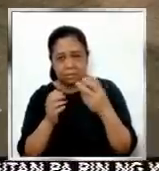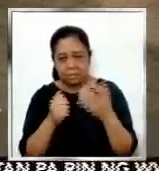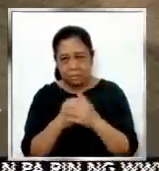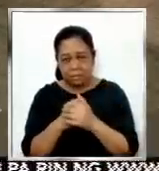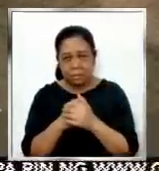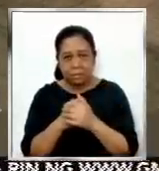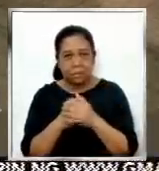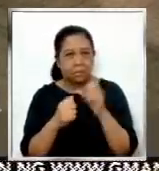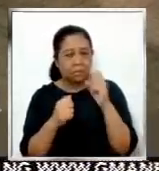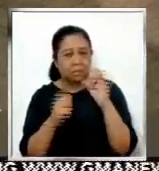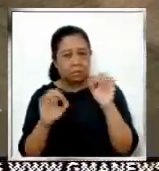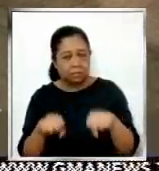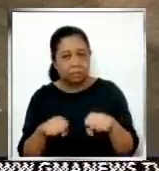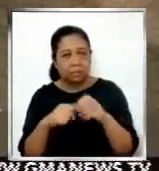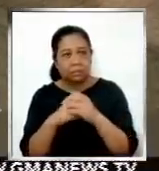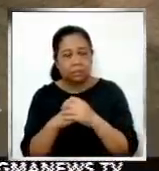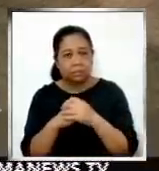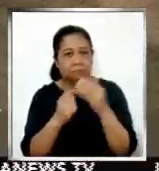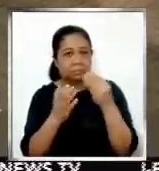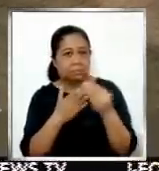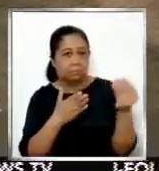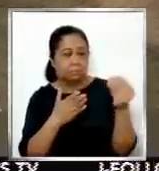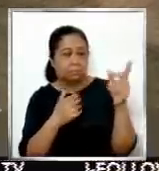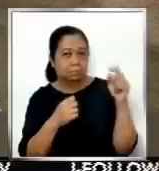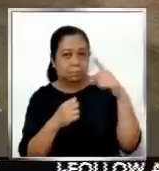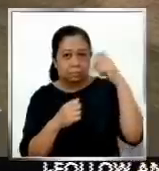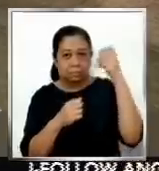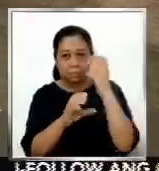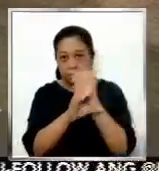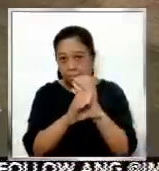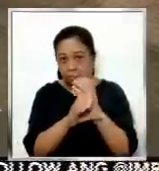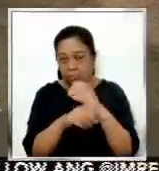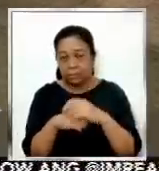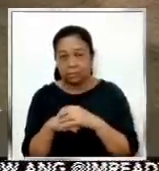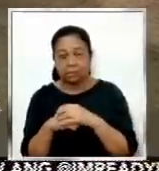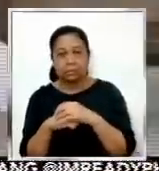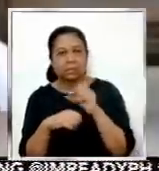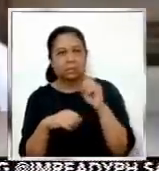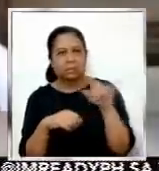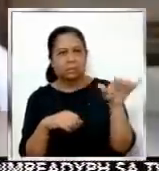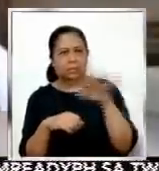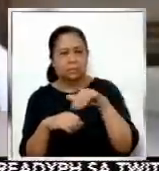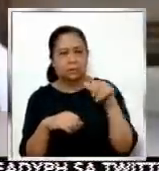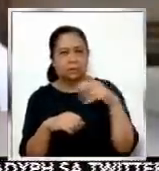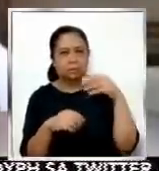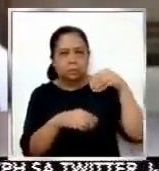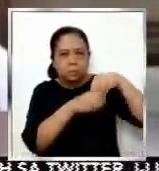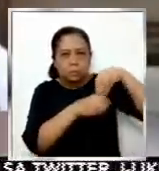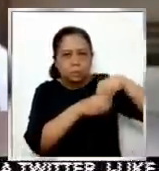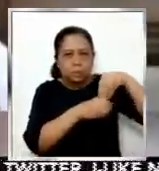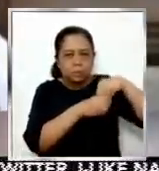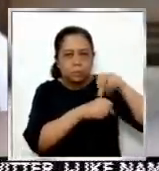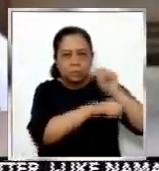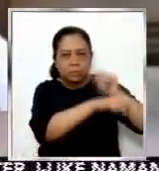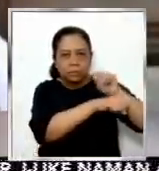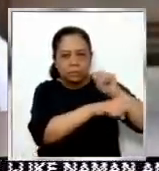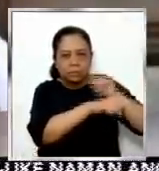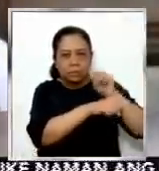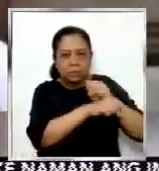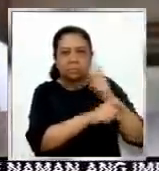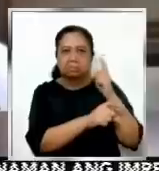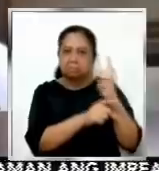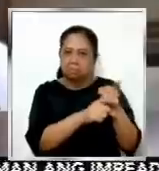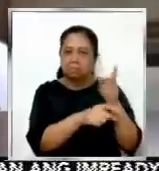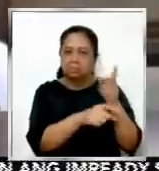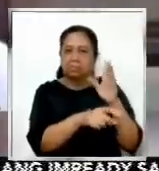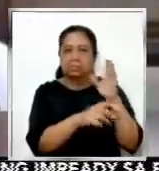so that he can buy his dream car. So now nakapag-ipon na itong empleyadong ito, tamang-tama, mayroong